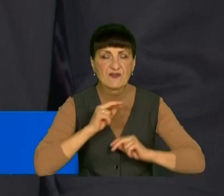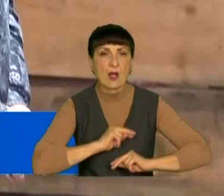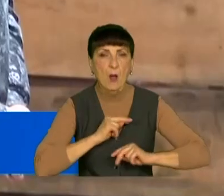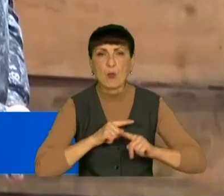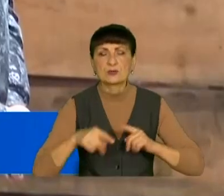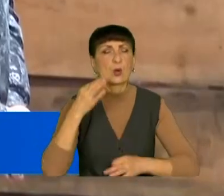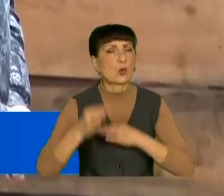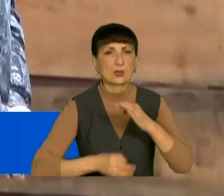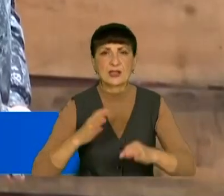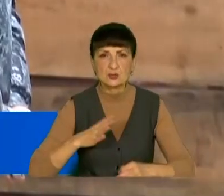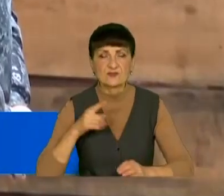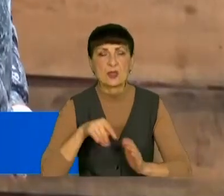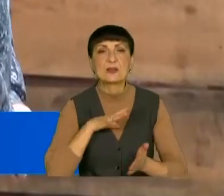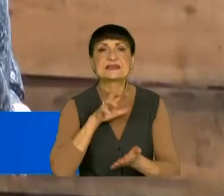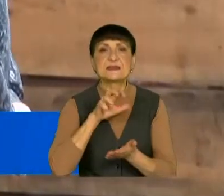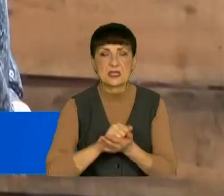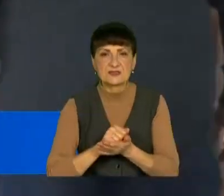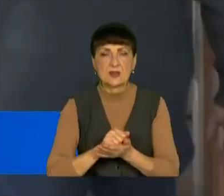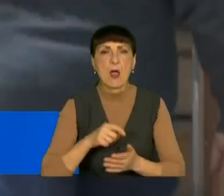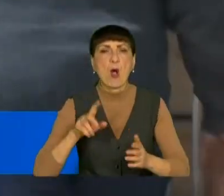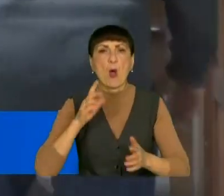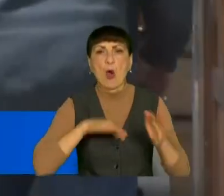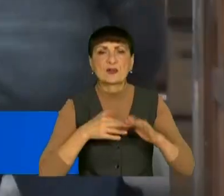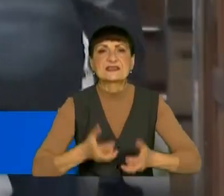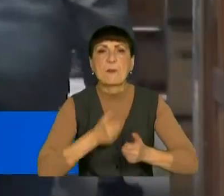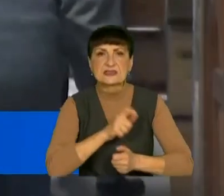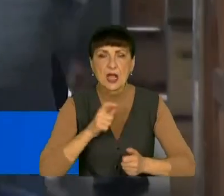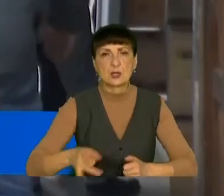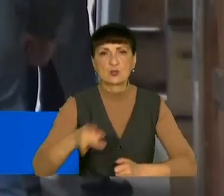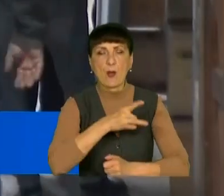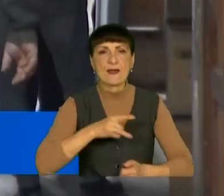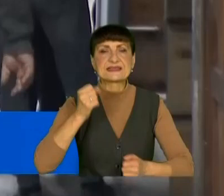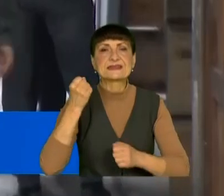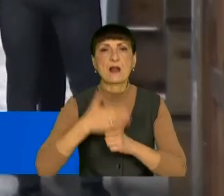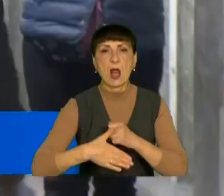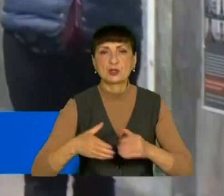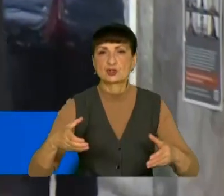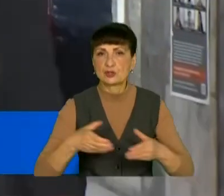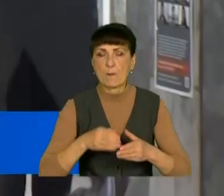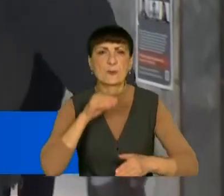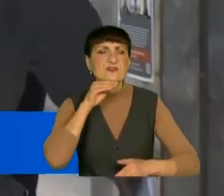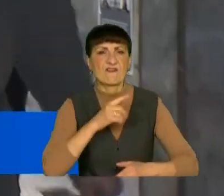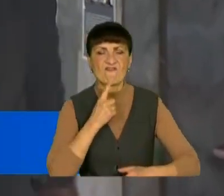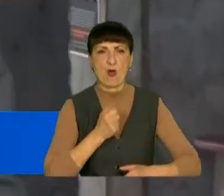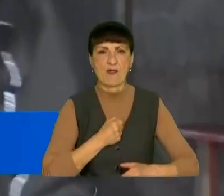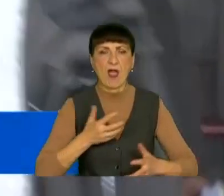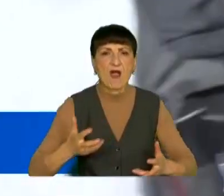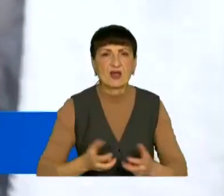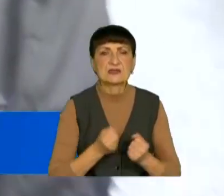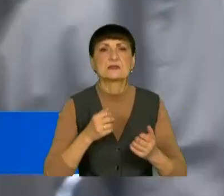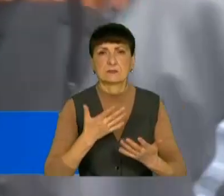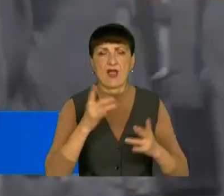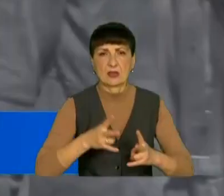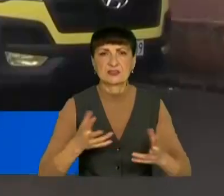велись круглосуточно. В них были задействованы горноспасатели Республиканского центрального штаба профессиональных военизированных аварийно-спасательных